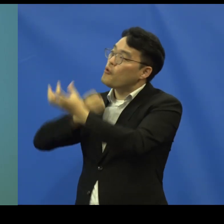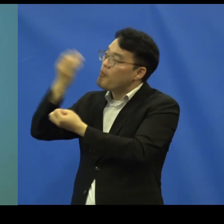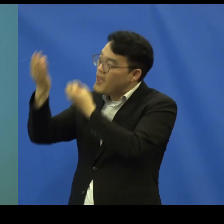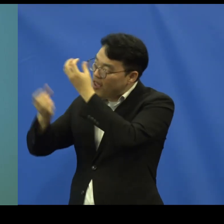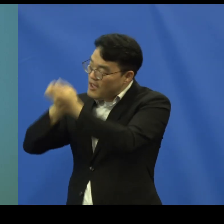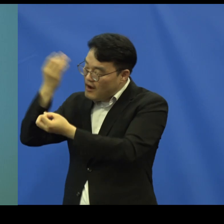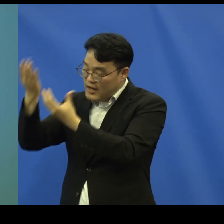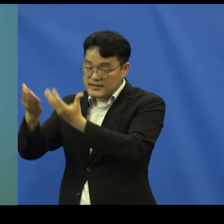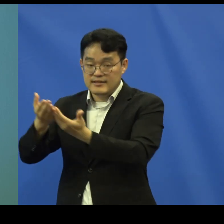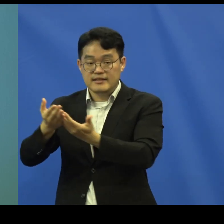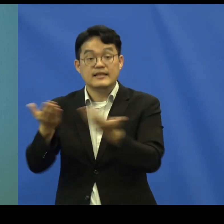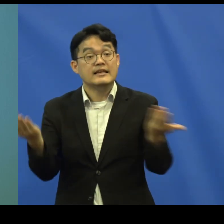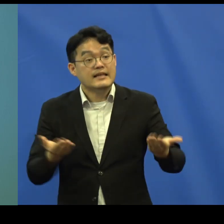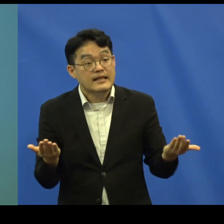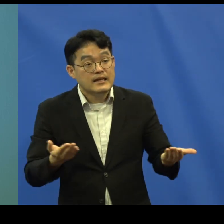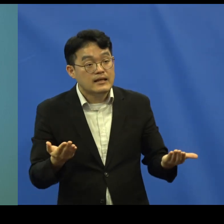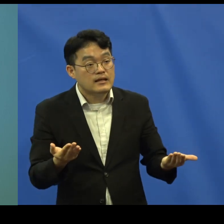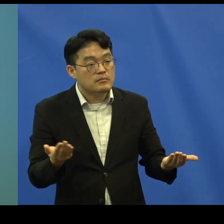그러면 여러분,